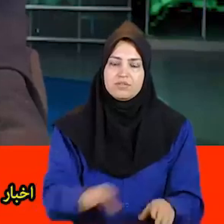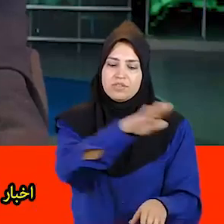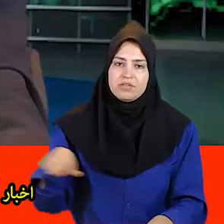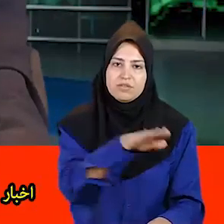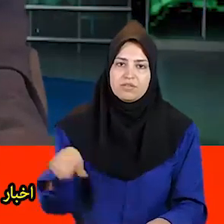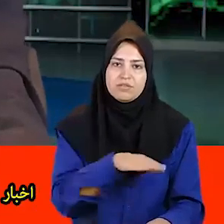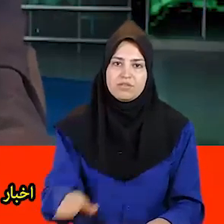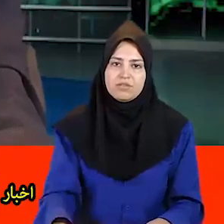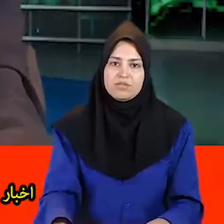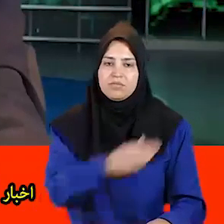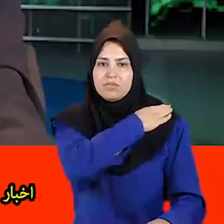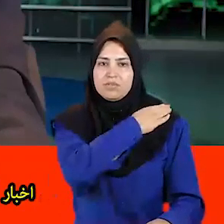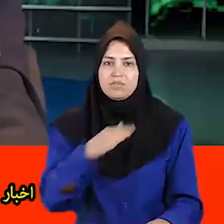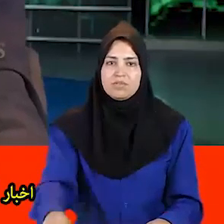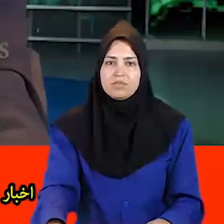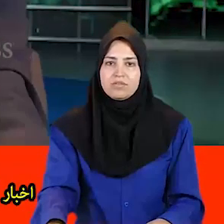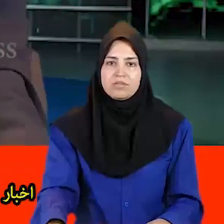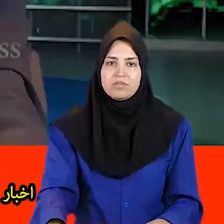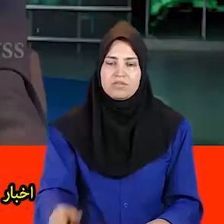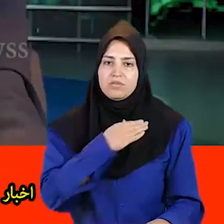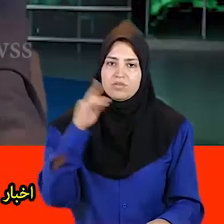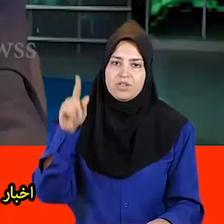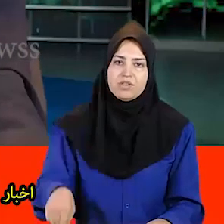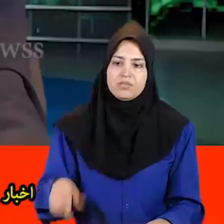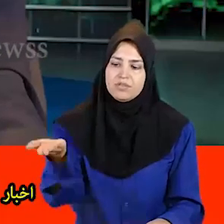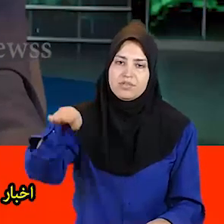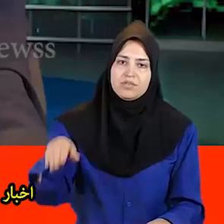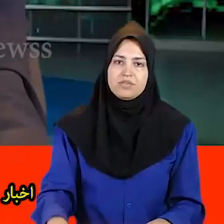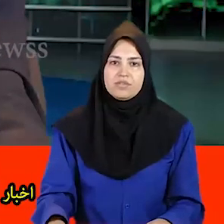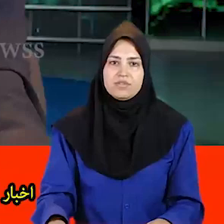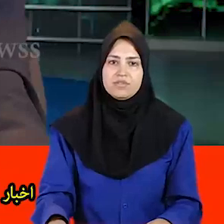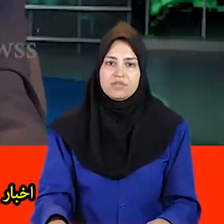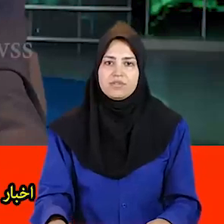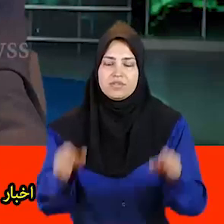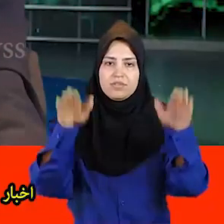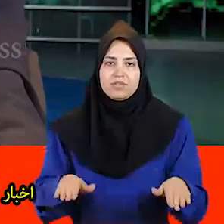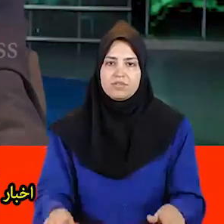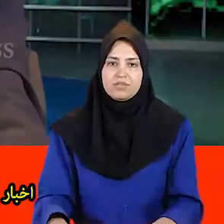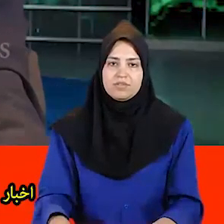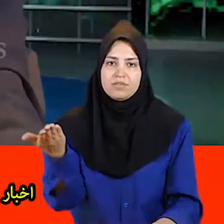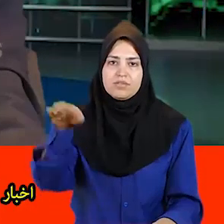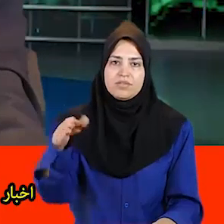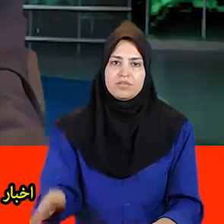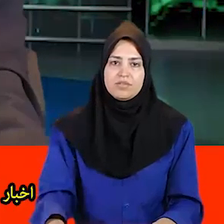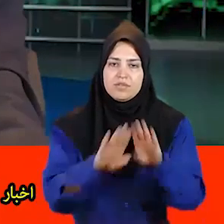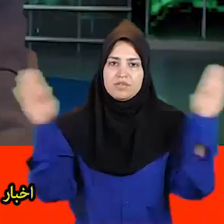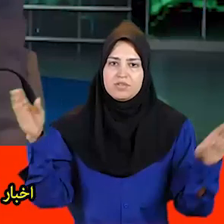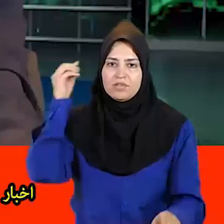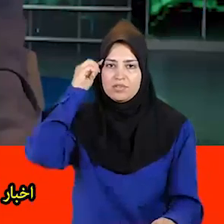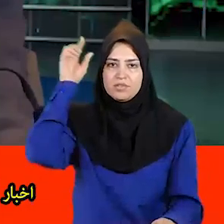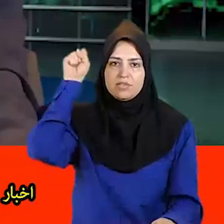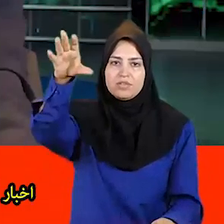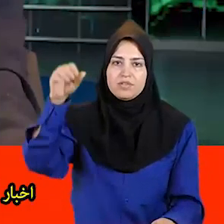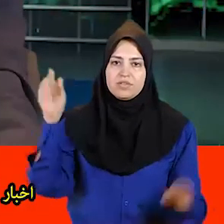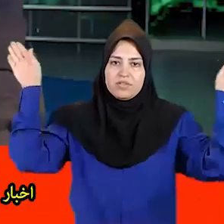بسیاری از مردم مانند این مسئول خود را عمدن به مردن زدند. به همین خاطر این مرده شورخانه به هیچ وجه